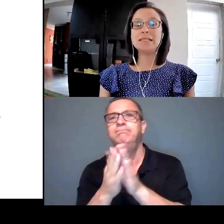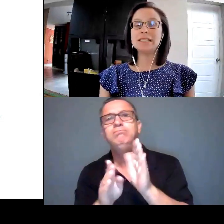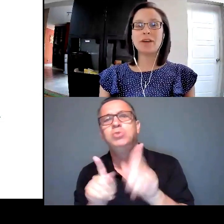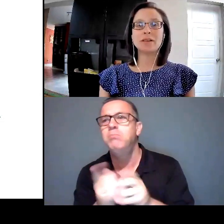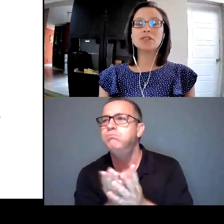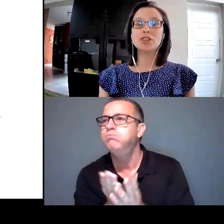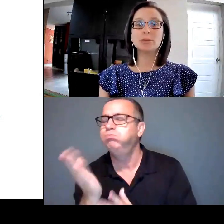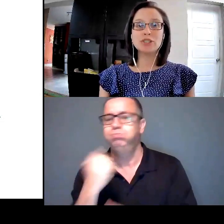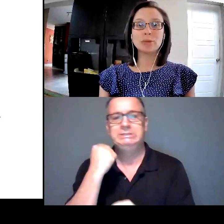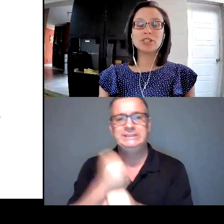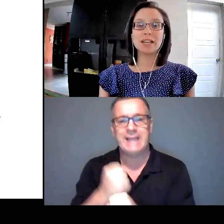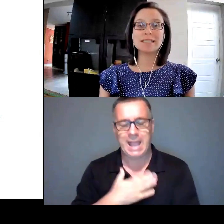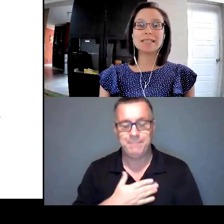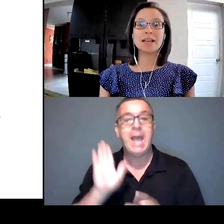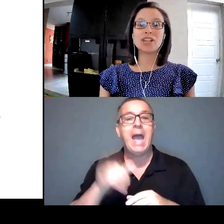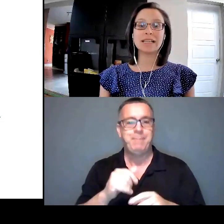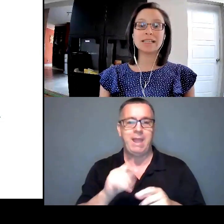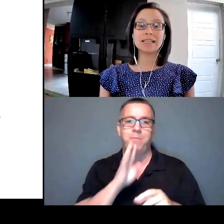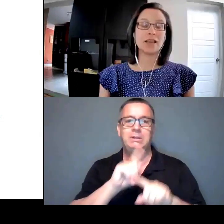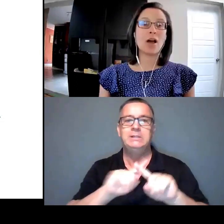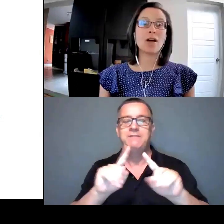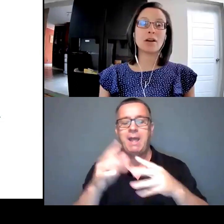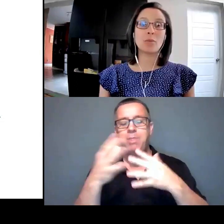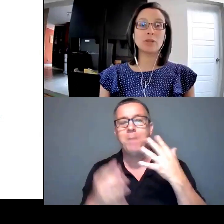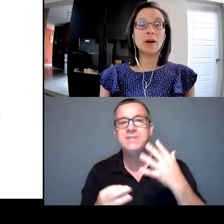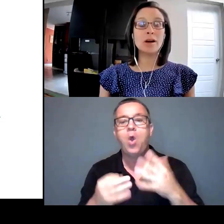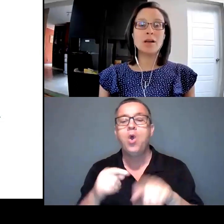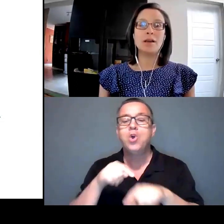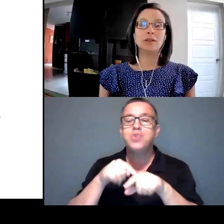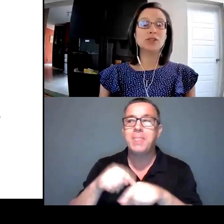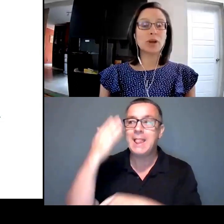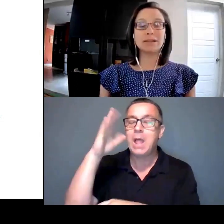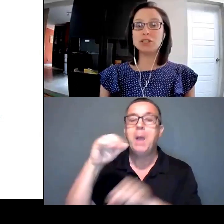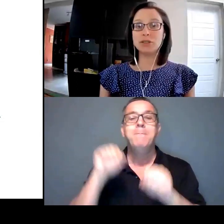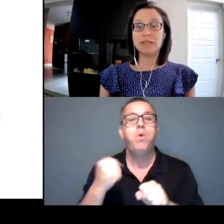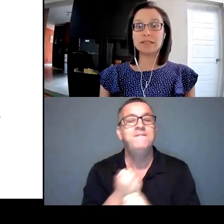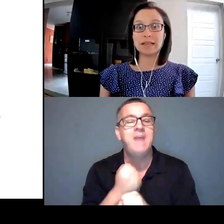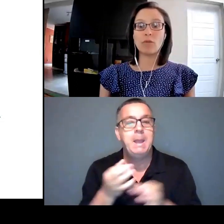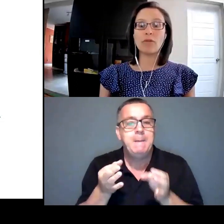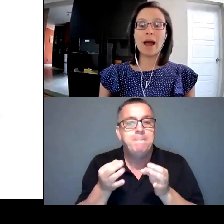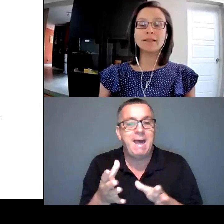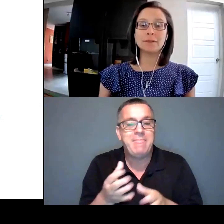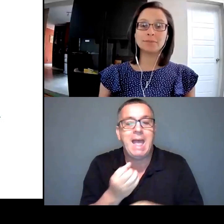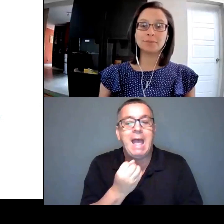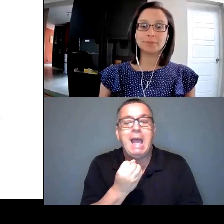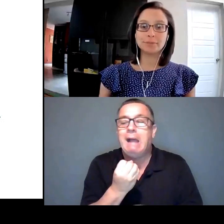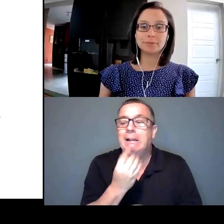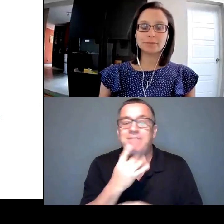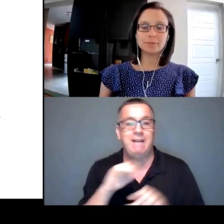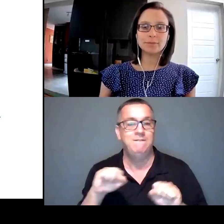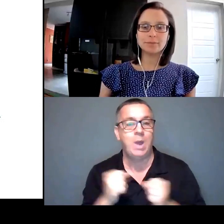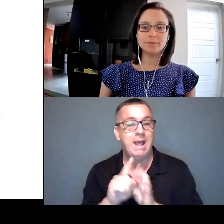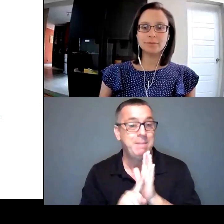parler des différentes options de jardinage extérieur qu'on a durant les saisons froides.